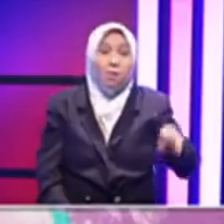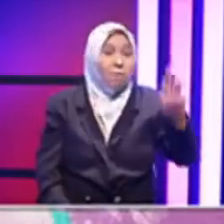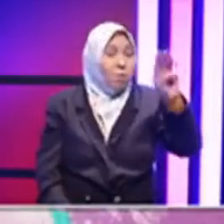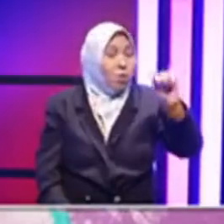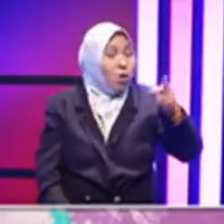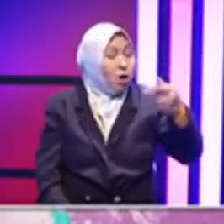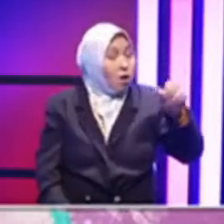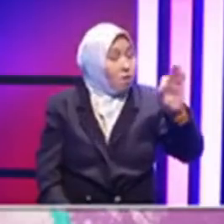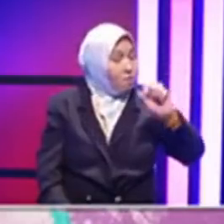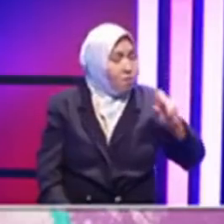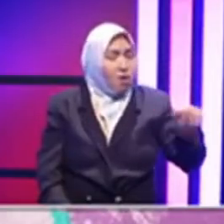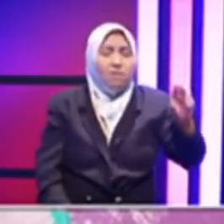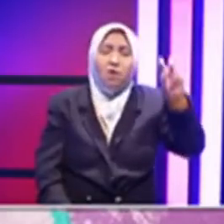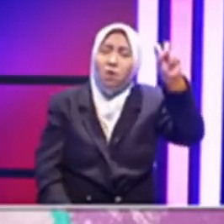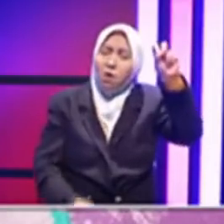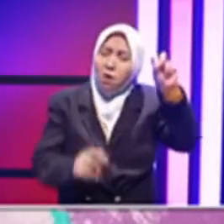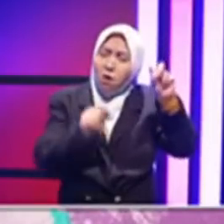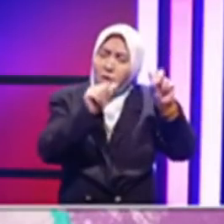mukhaffaf.